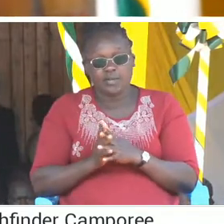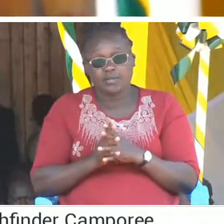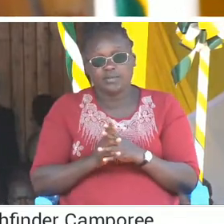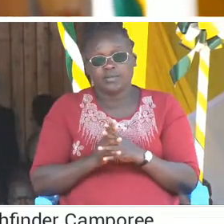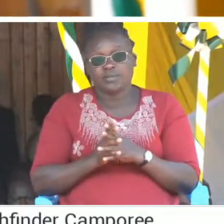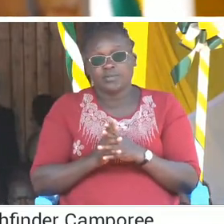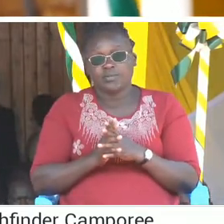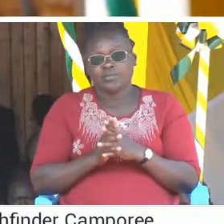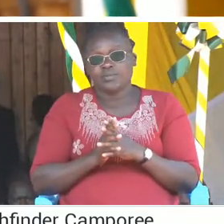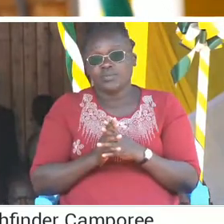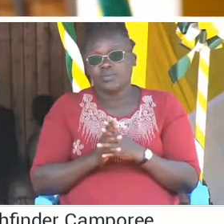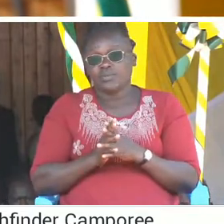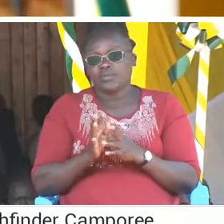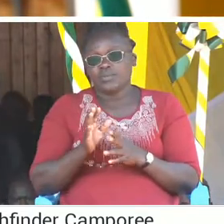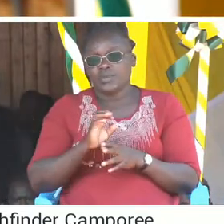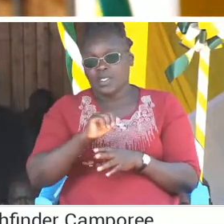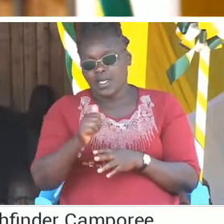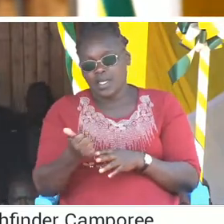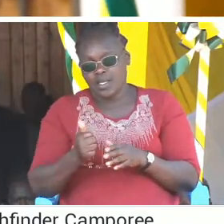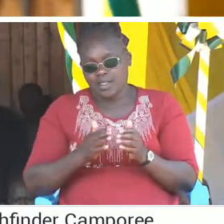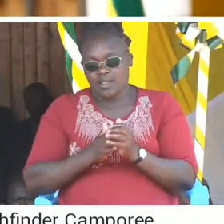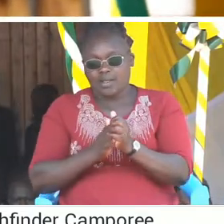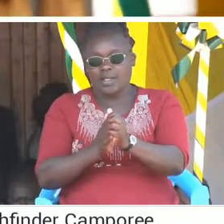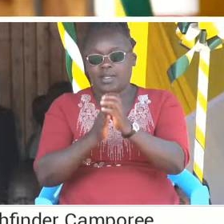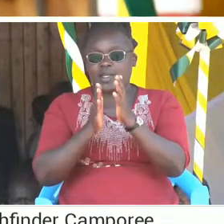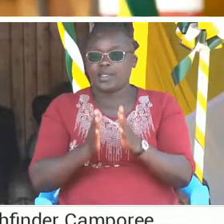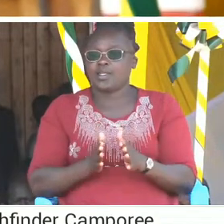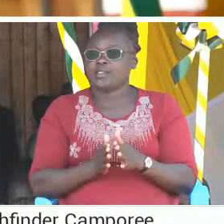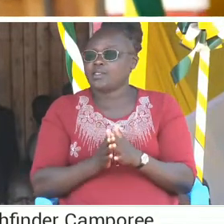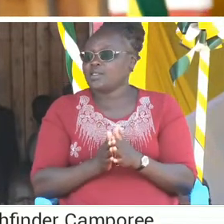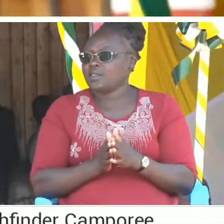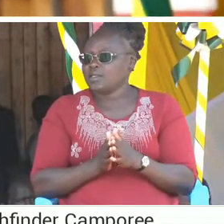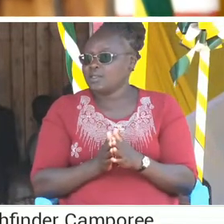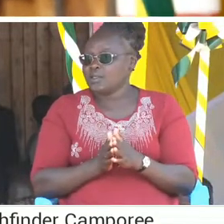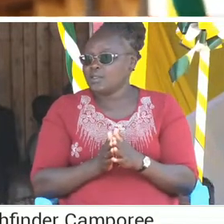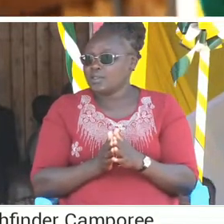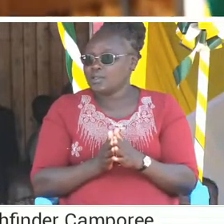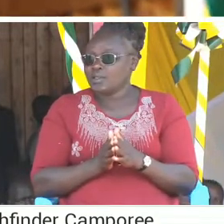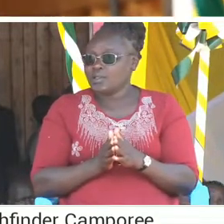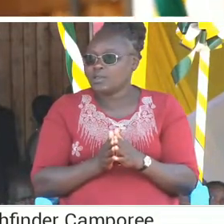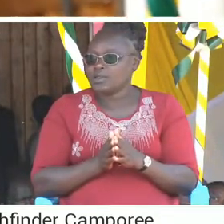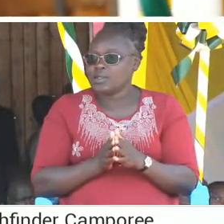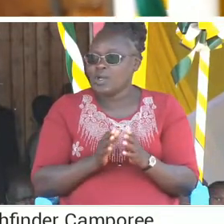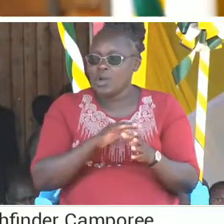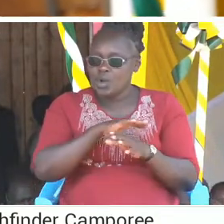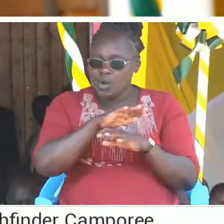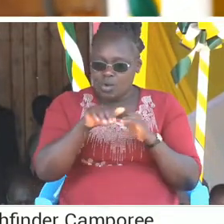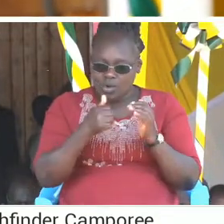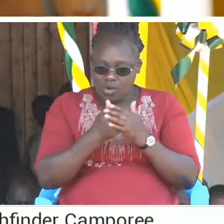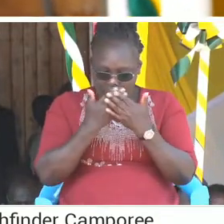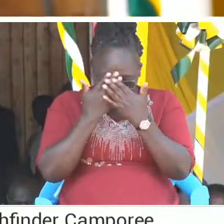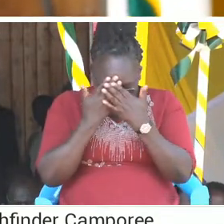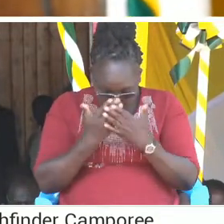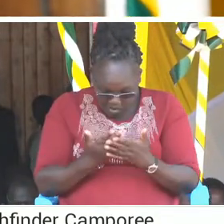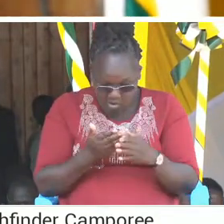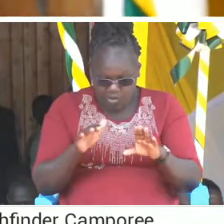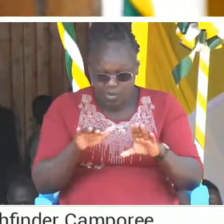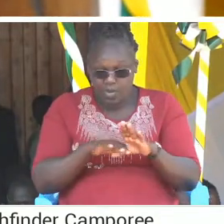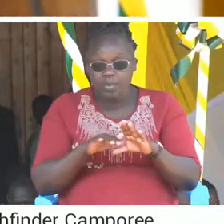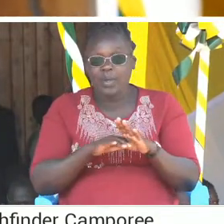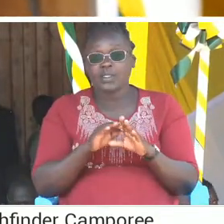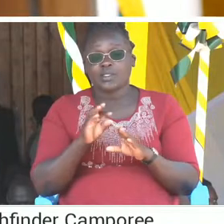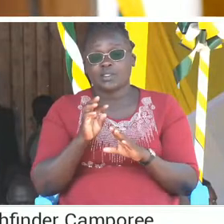waheshimiwa kiongozwa na Mheshimiwa Julius kutoka pale Chemundu, Mheshimiwa Davis, Mheshimiwa Speaker wetu wa Nandi County